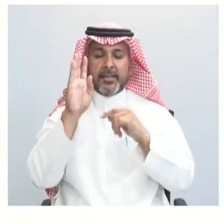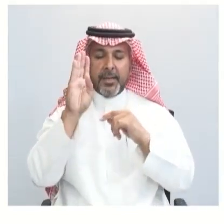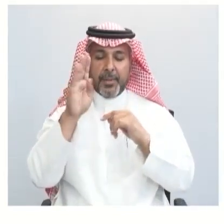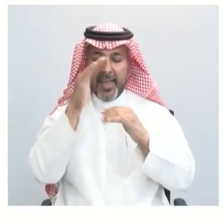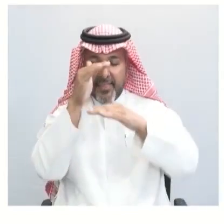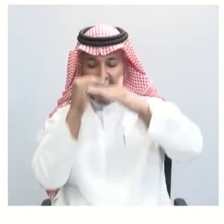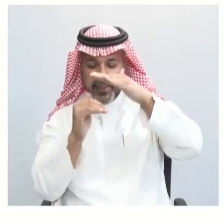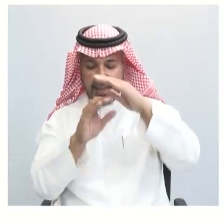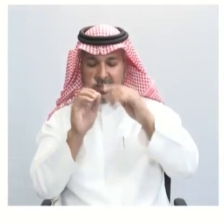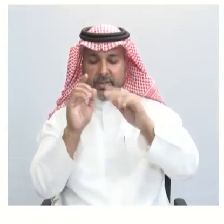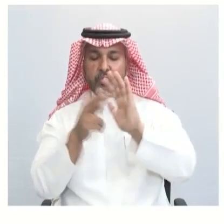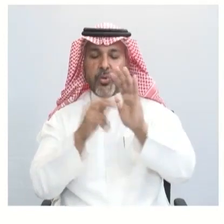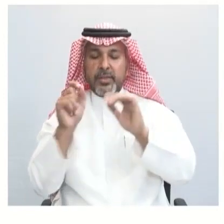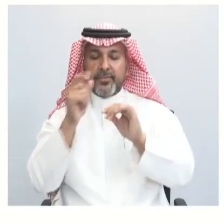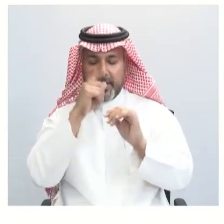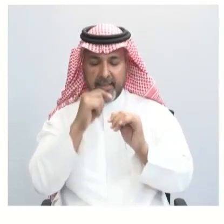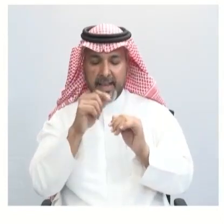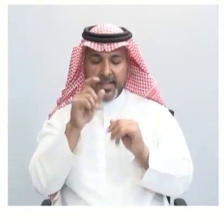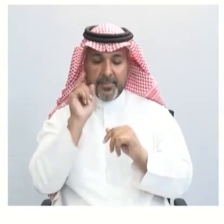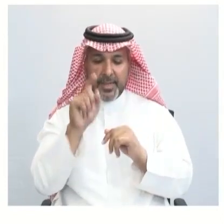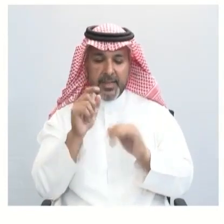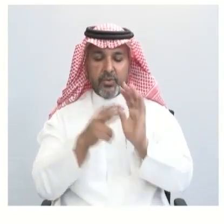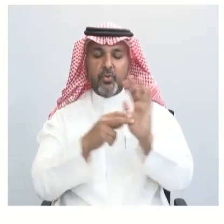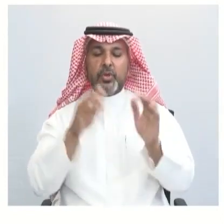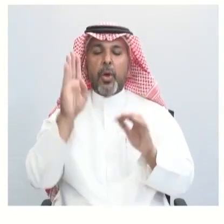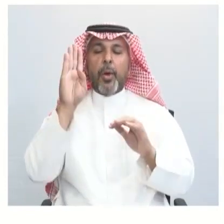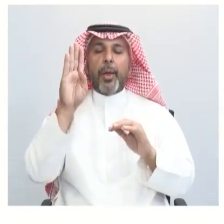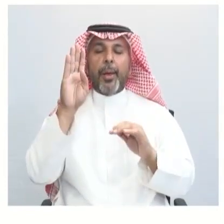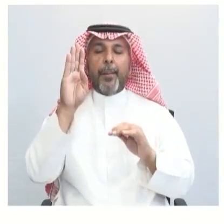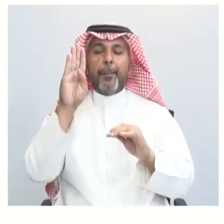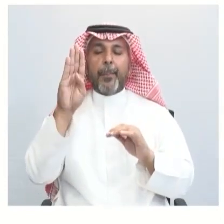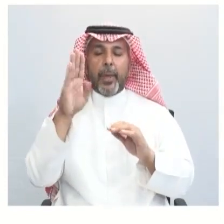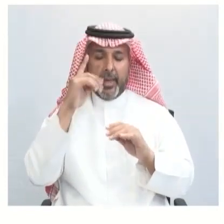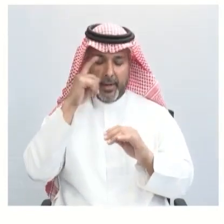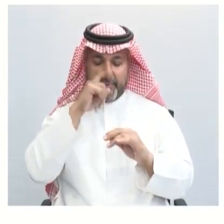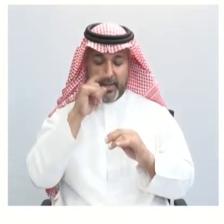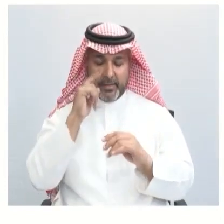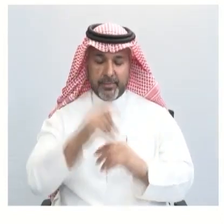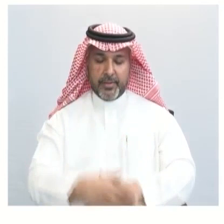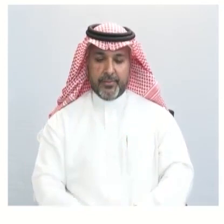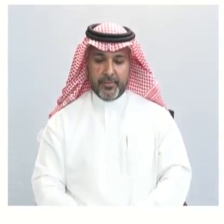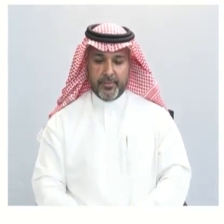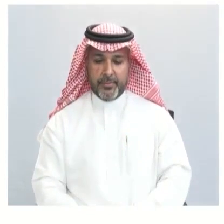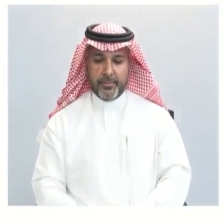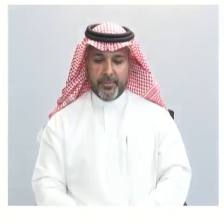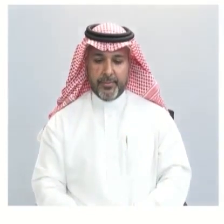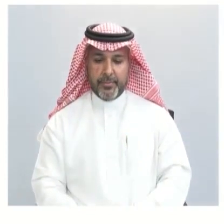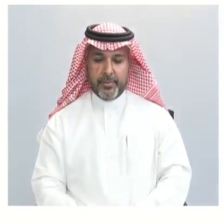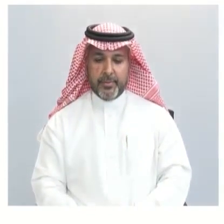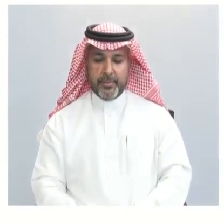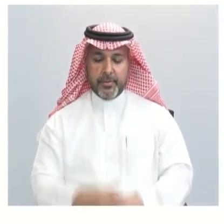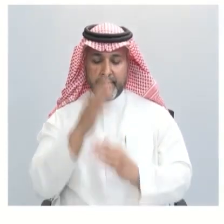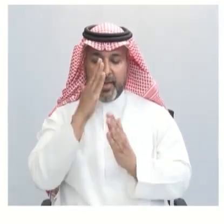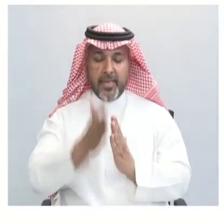لها خط تقارب راسي خط التقارب هذا خط التقارب الراسي لاحظوا هنا لو قلنا هذه مثلا ب هذا خط التقارب